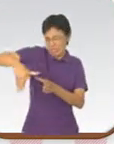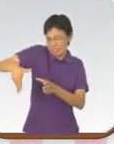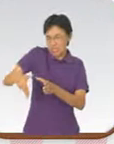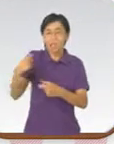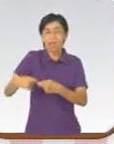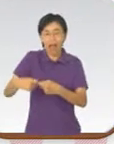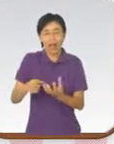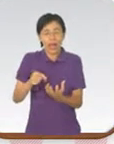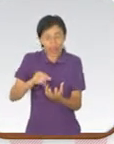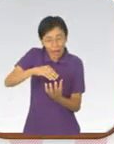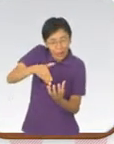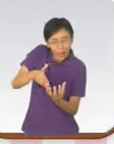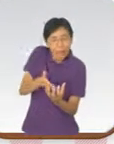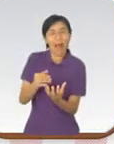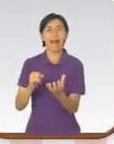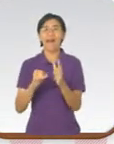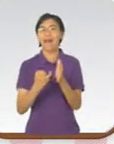อง